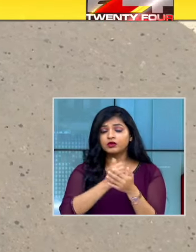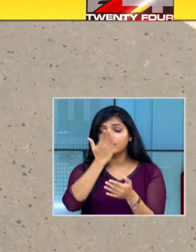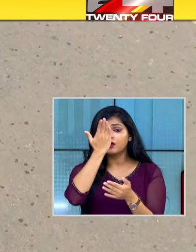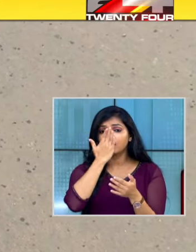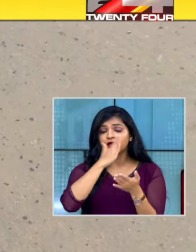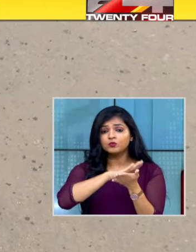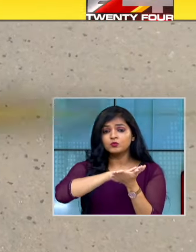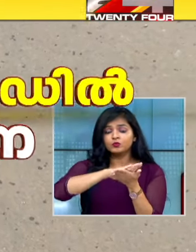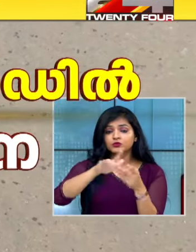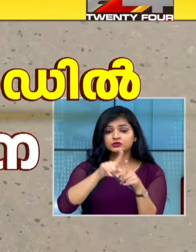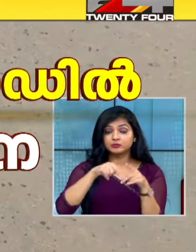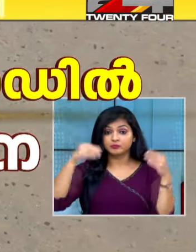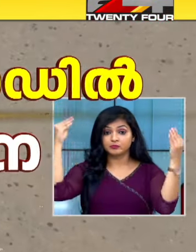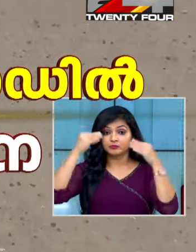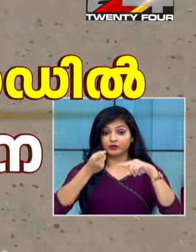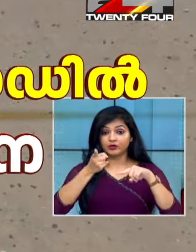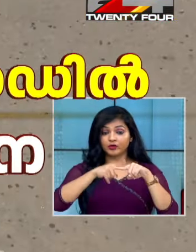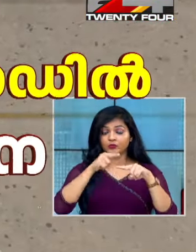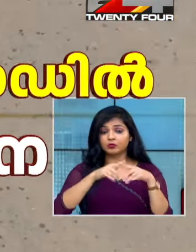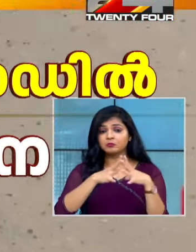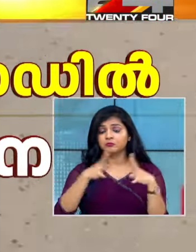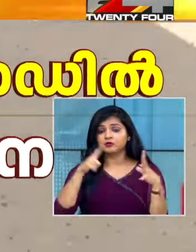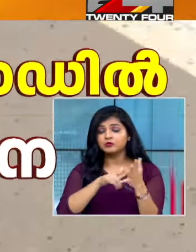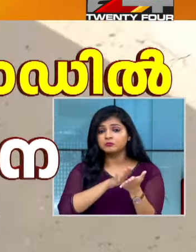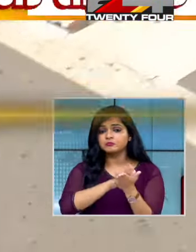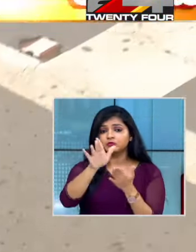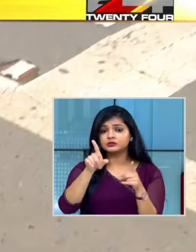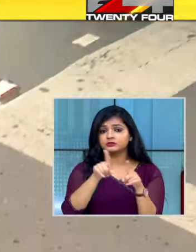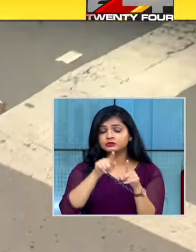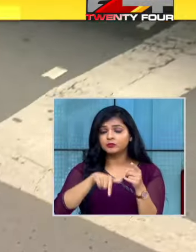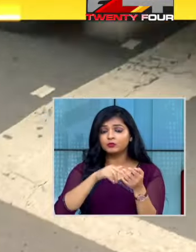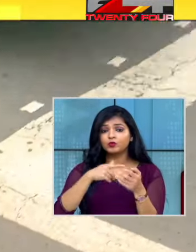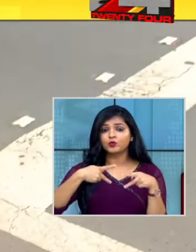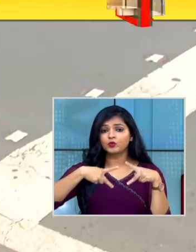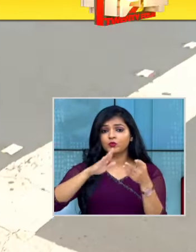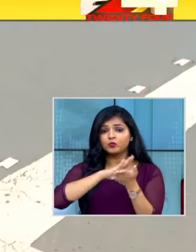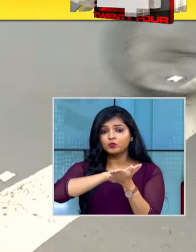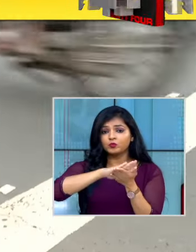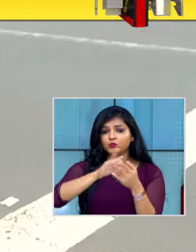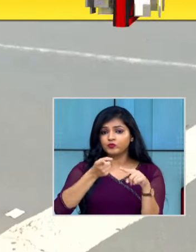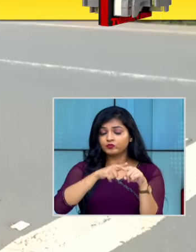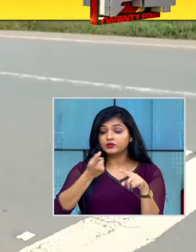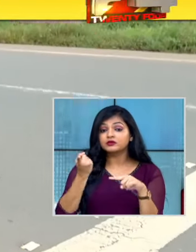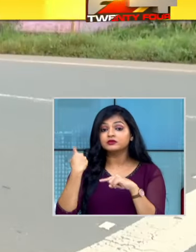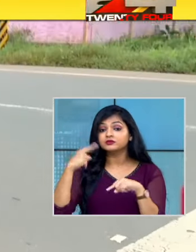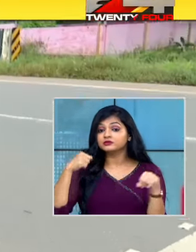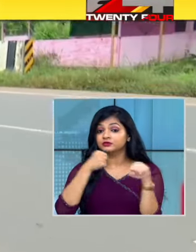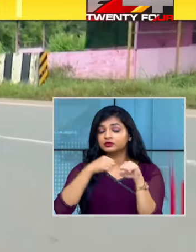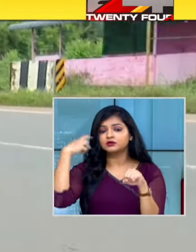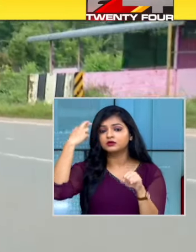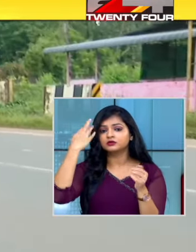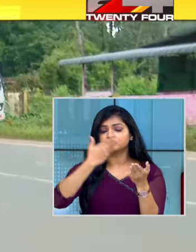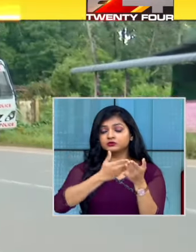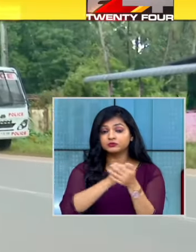പോലെ ആവുകയാണ്. അതായത് മഴ പെയ്തു കഴിഞ്ഞാൽ വലിയ രീതിയിൽ വഴുക്കൽ ഉണ്ടാകുന്ന തരത്തിലേക്ക് ഈ റോഡ് മാറുന്നു. അതാണ് ഇന്നലെ അപകടങ്ങളിലേക്ക് നയിച്ചത്. എന്തായാലും